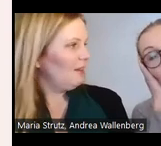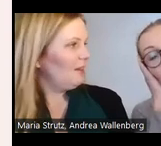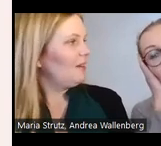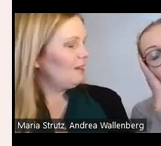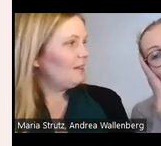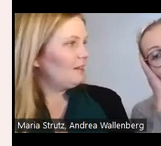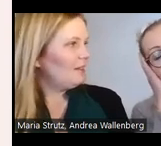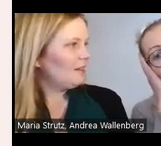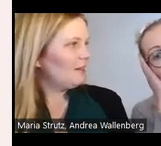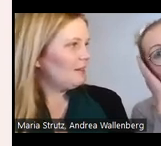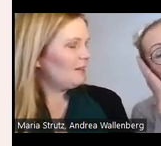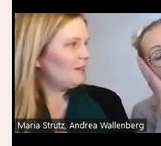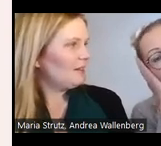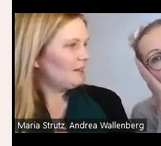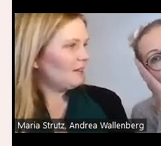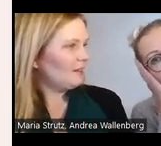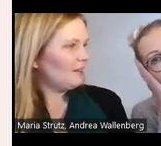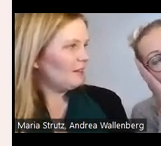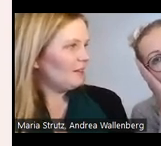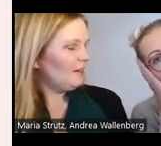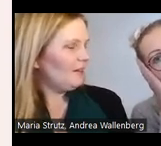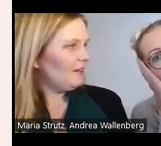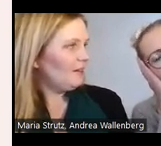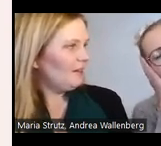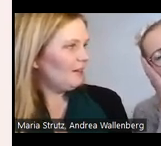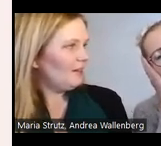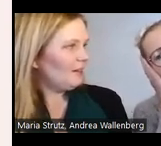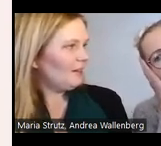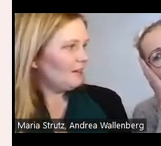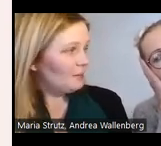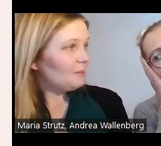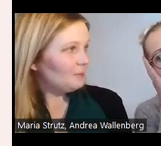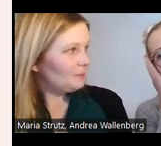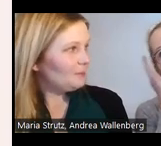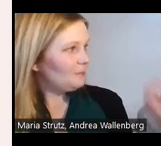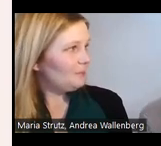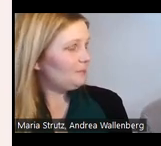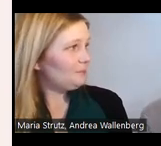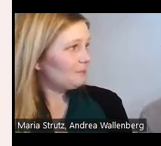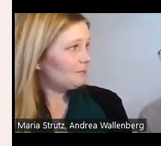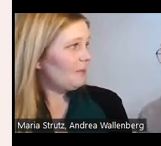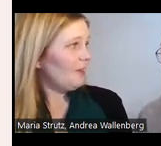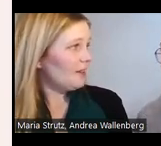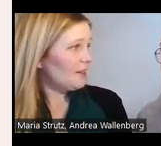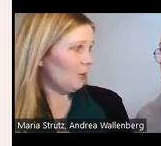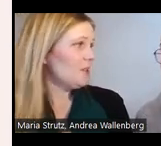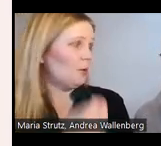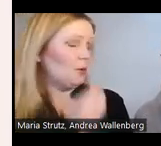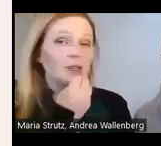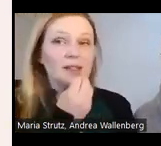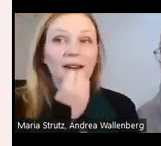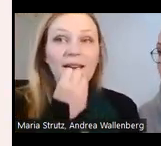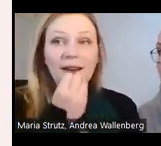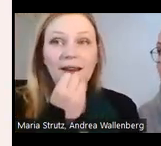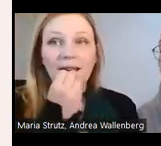logiskt. Vi pratar om ikoniska ord eller ikoniska tecken. Det är ganska logiskt att tänka att det här är sova. Exakt. Och precis som